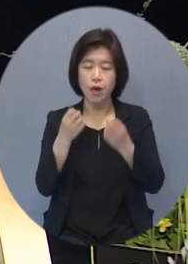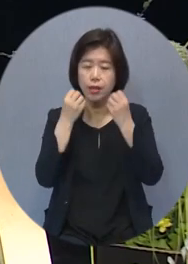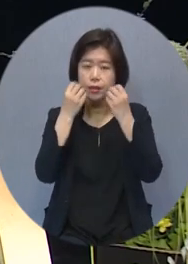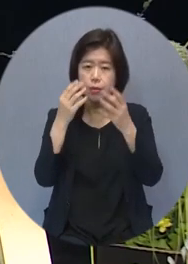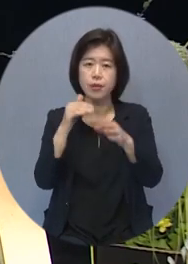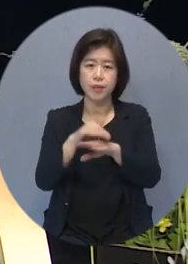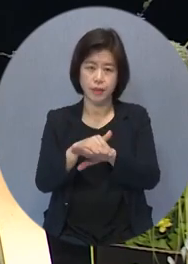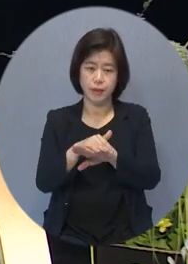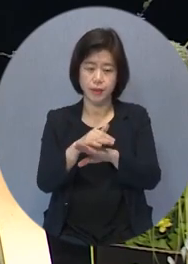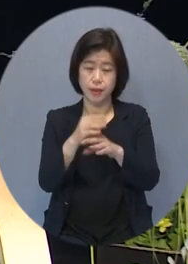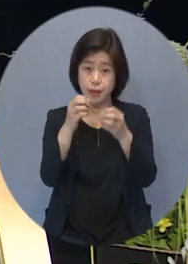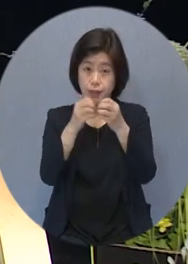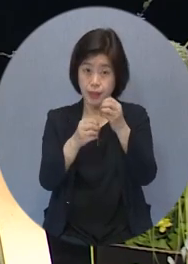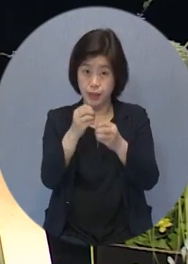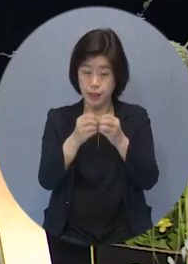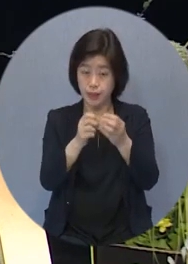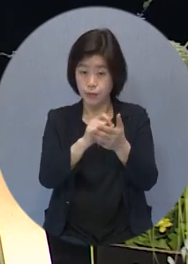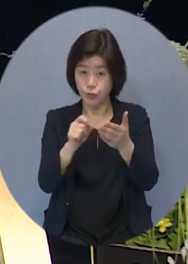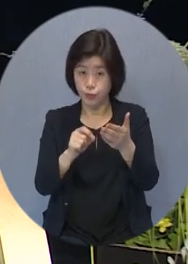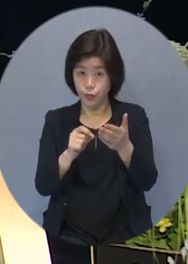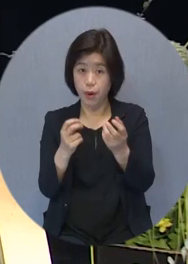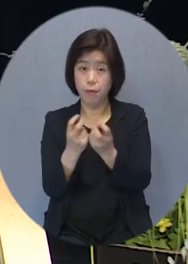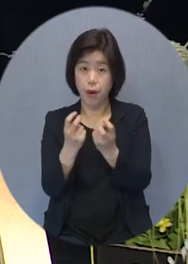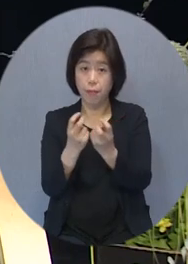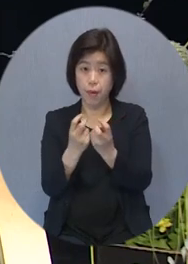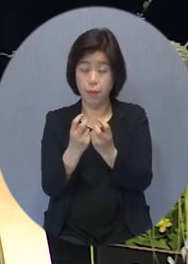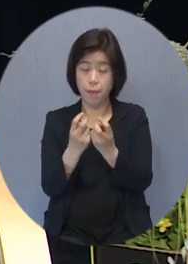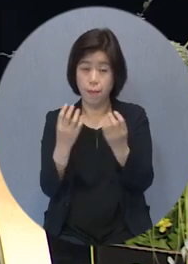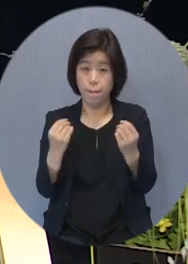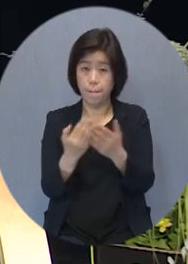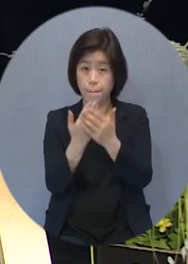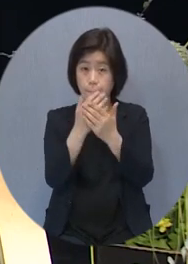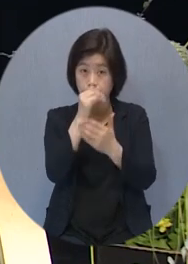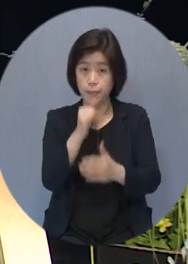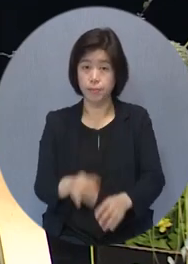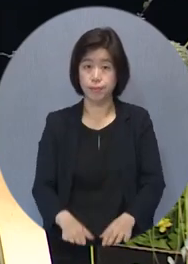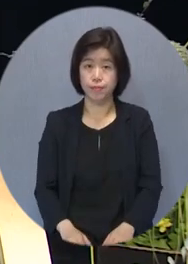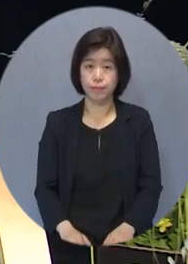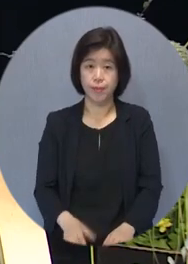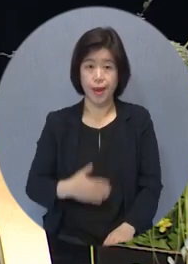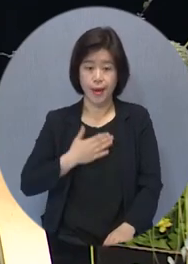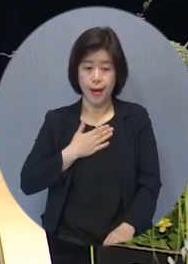감각을 현란하게 주무르는 이들의 작업은 이목을 끌만했고